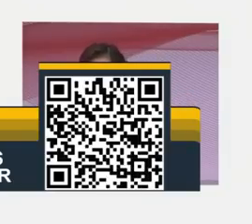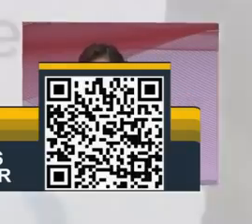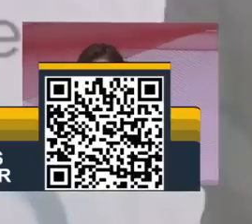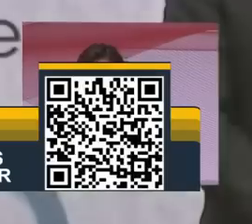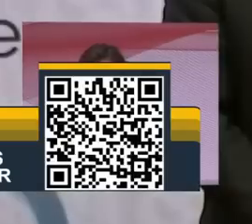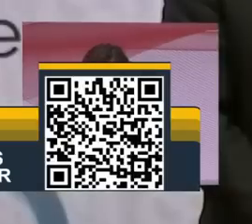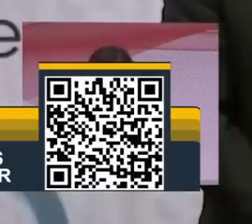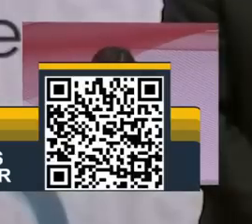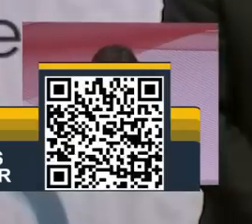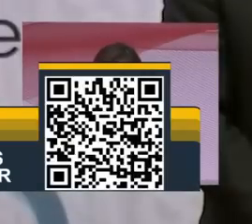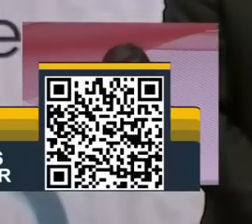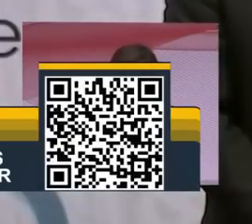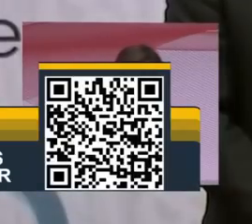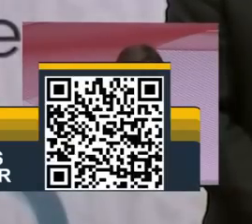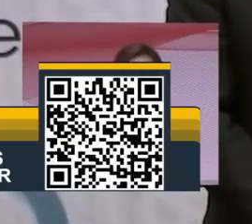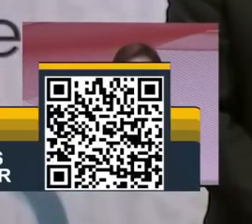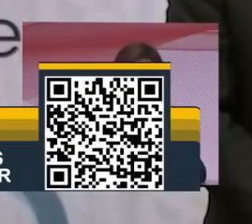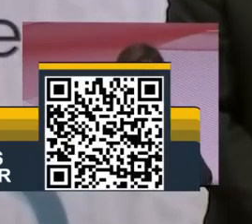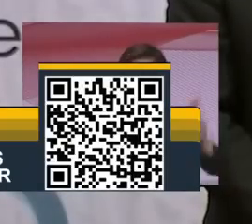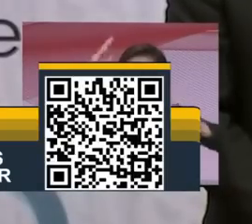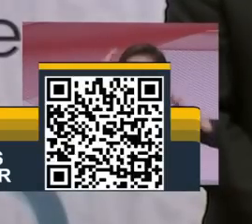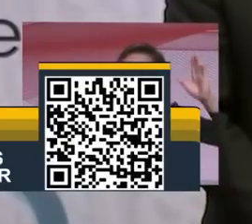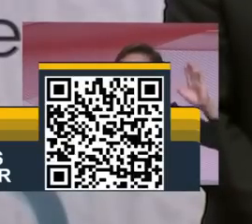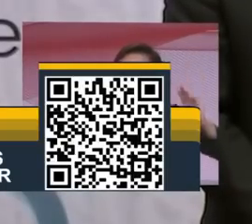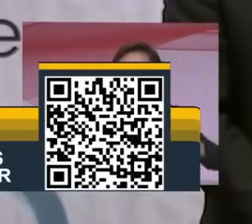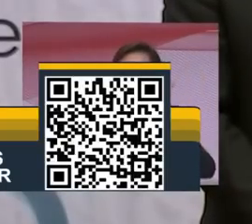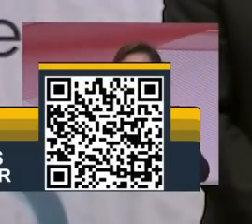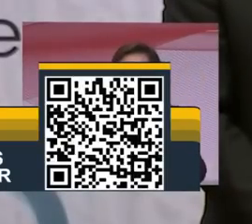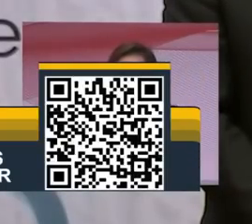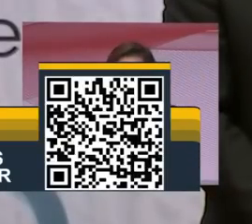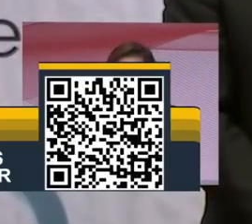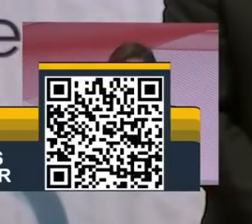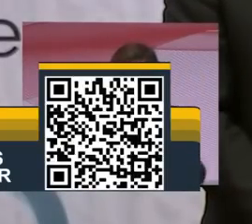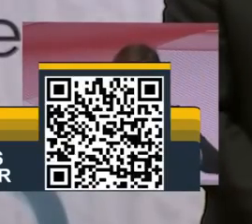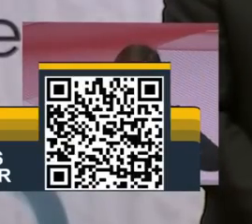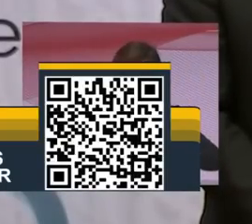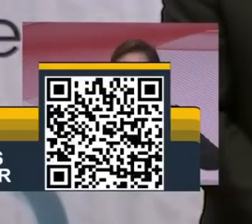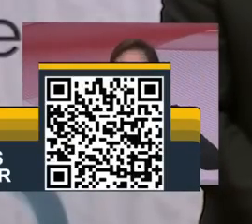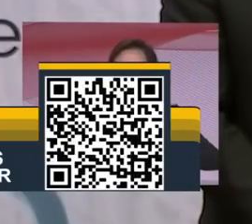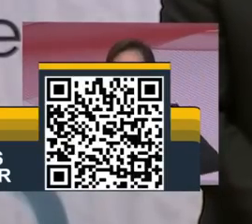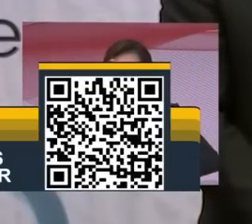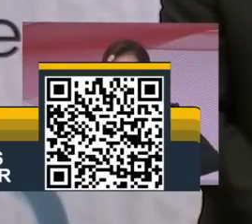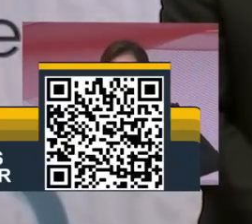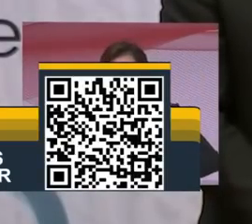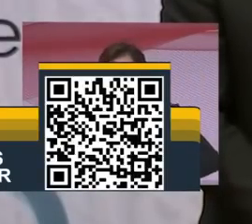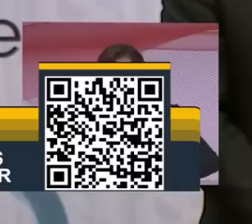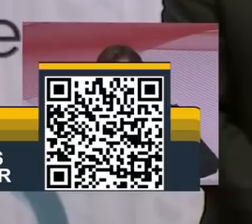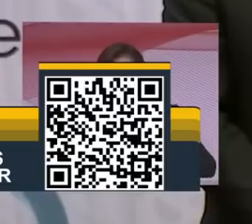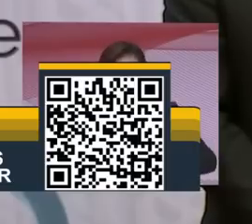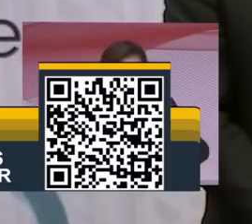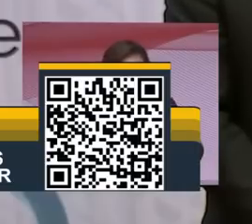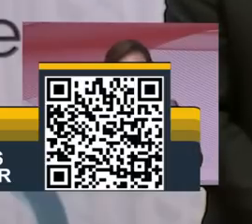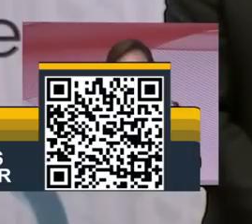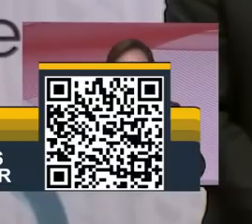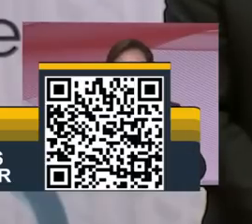12,156, ialah seorang lelaki warga negara berusia 66 tahun, mempunyai latar belakang penyakit kencing manis, darah tinggi